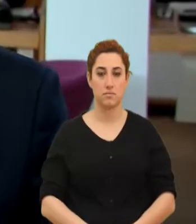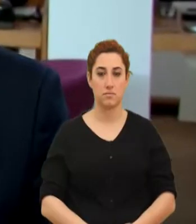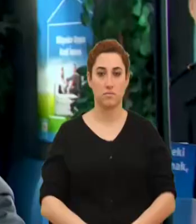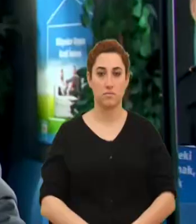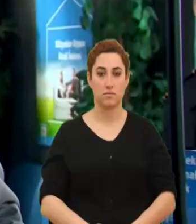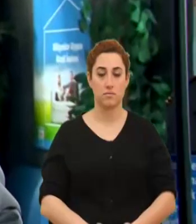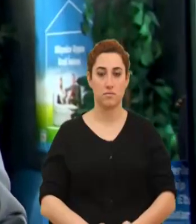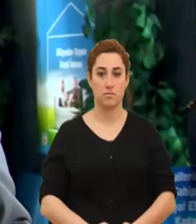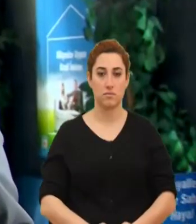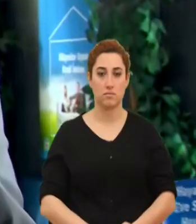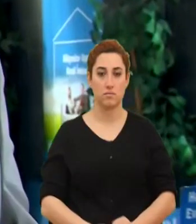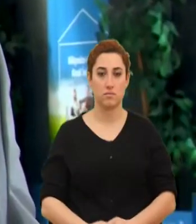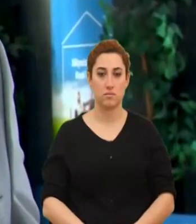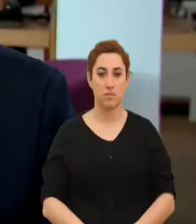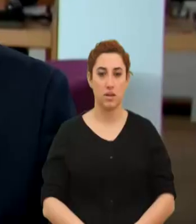Aha.